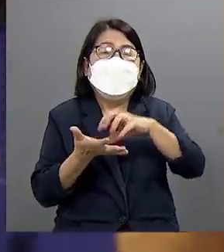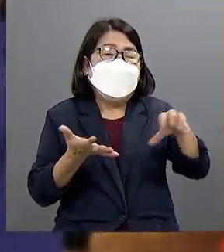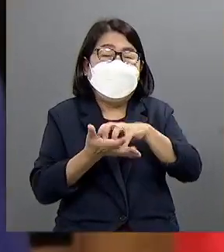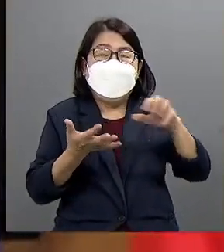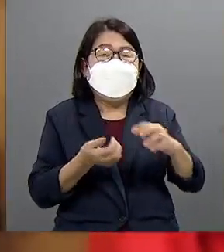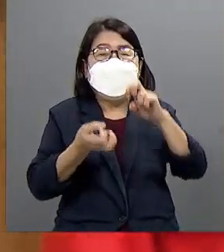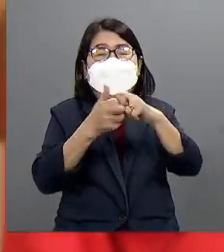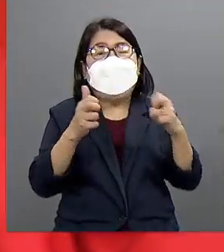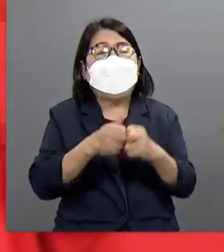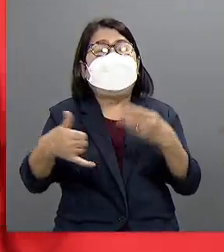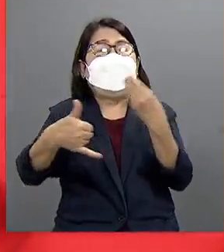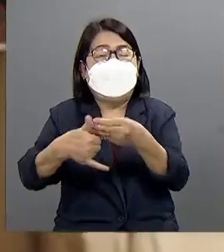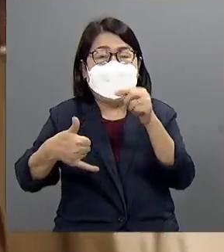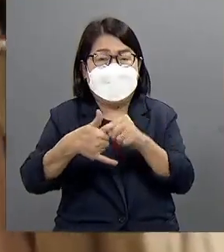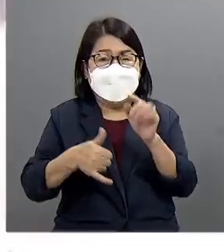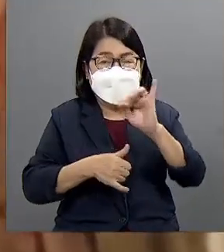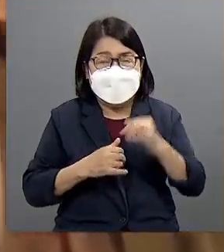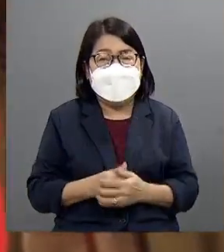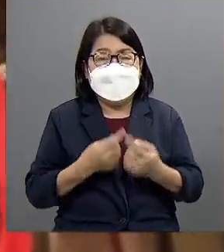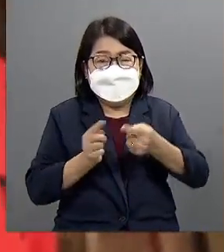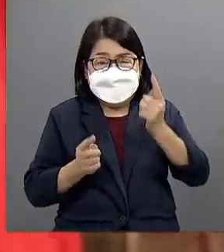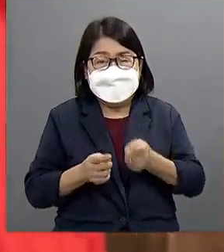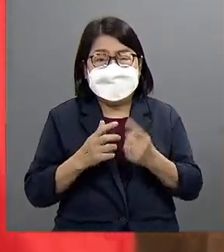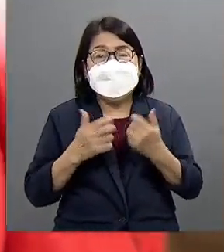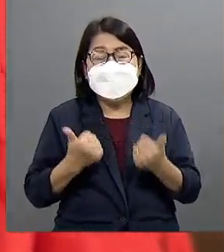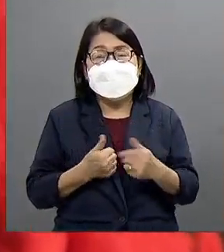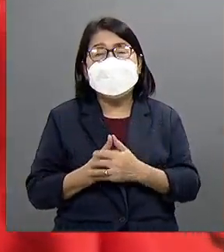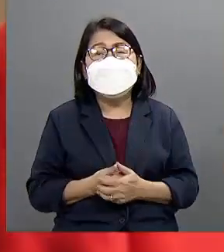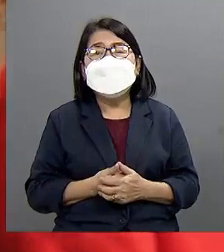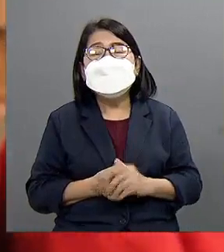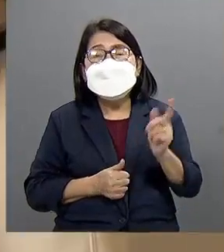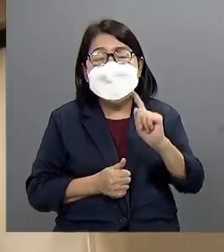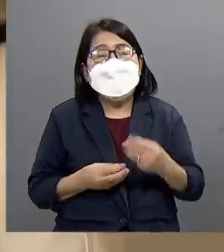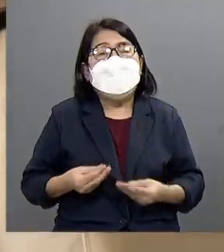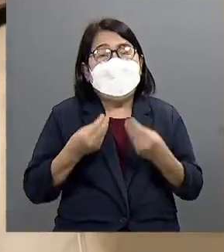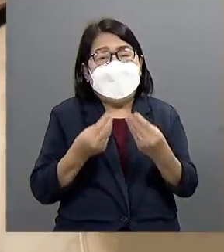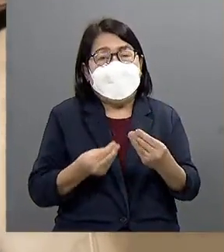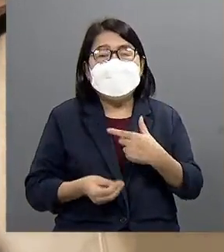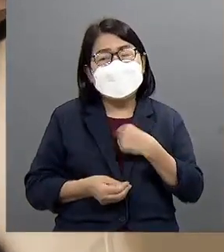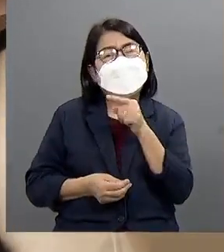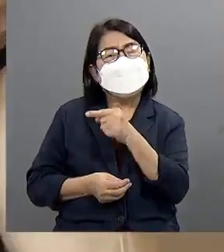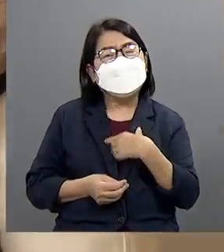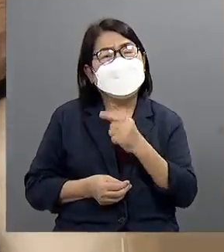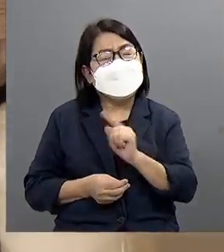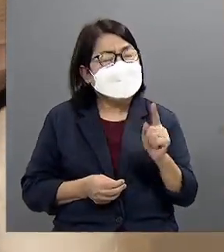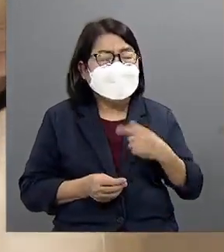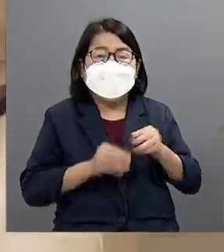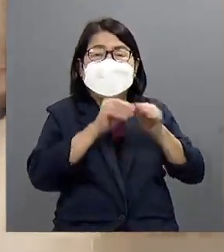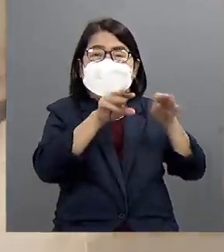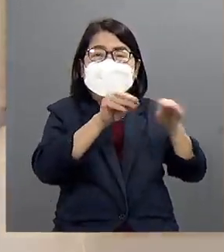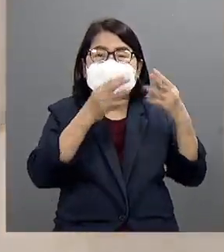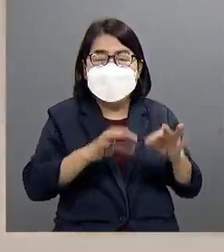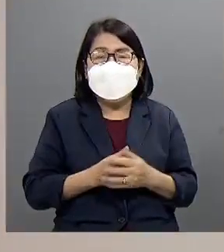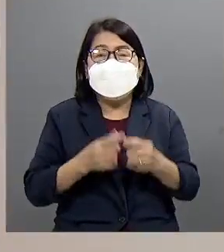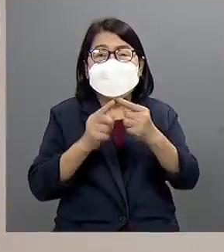แล้วซึ่งที่จริงเดี๋ยวนี้ฝั่งไอดอลก็มักจะเปิดเผยมุมอื่นๆให้แฟนคลับได้เห็นผ่านทางแพลตฟอร์มออนไลน์อยู่แล้วนะคะอย่างของหนุ่มแอตลาส